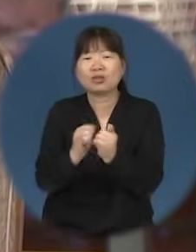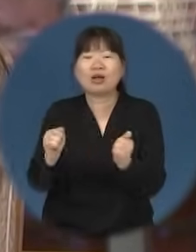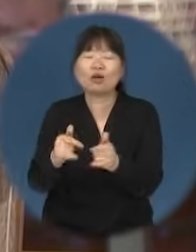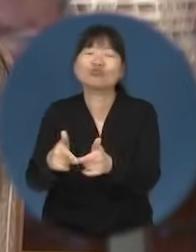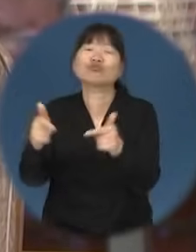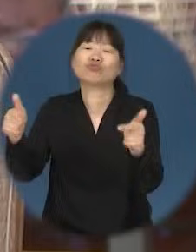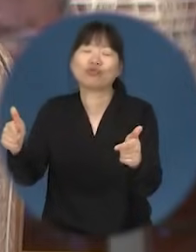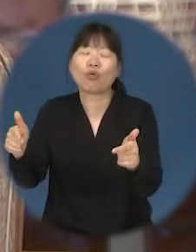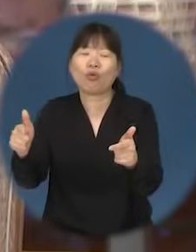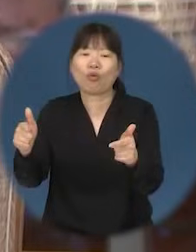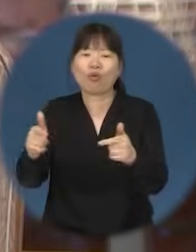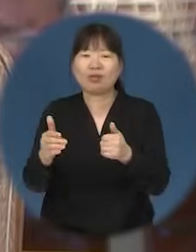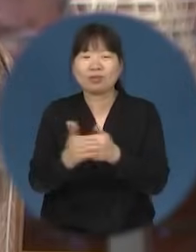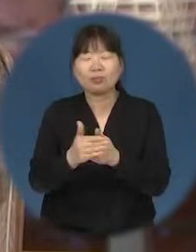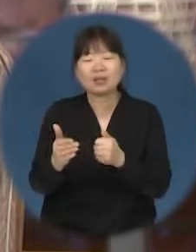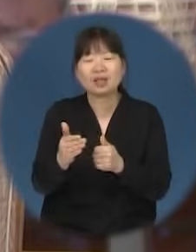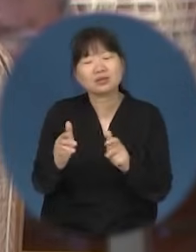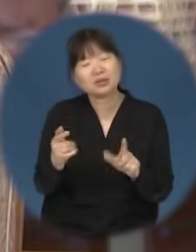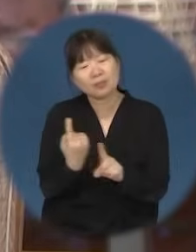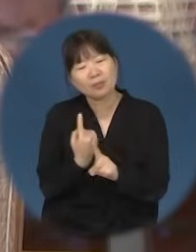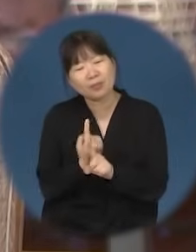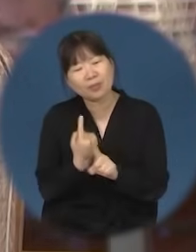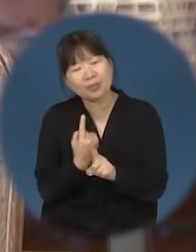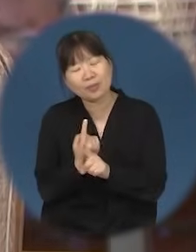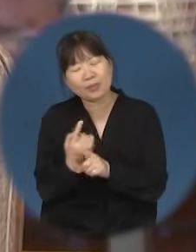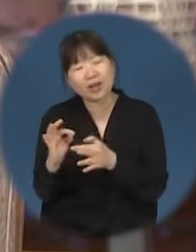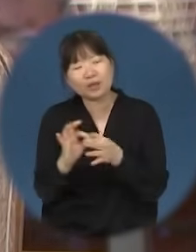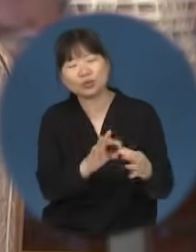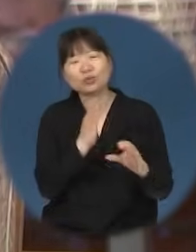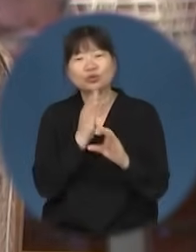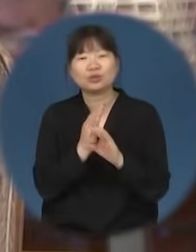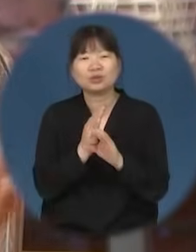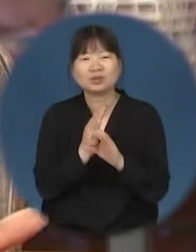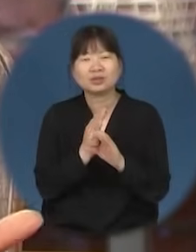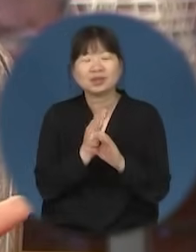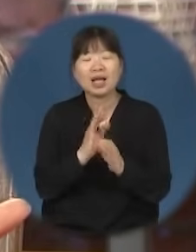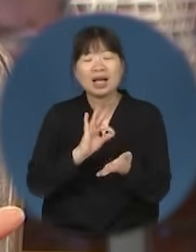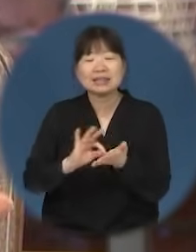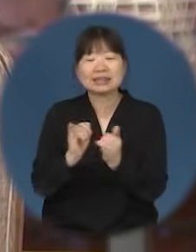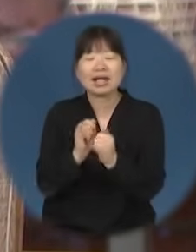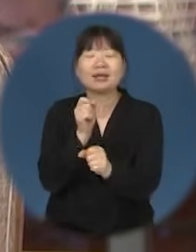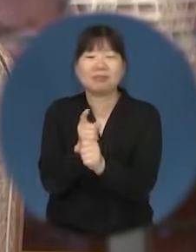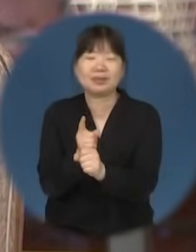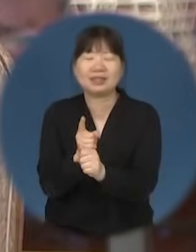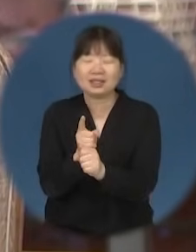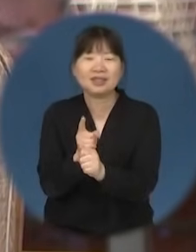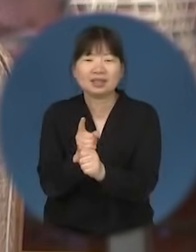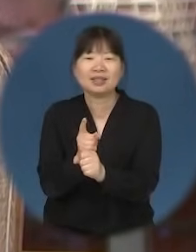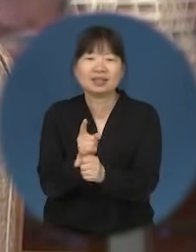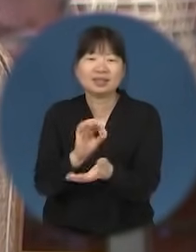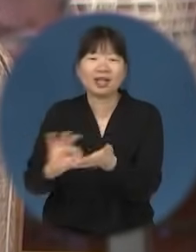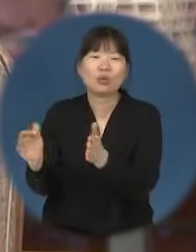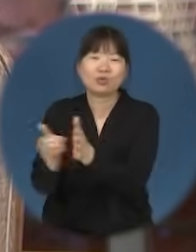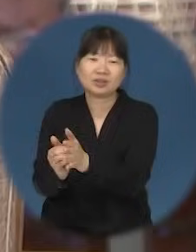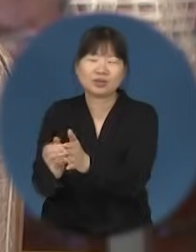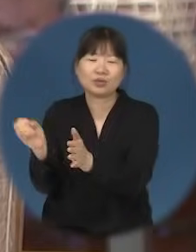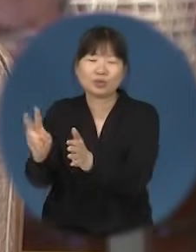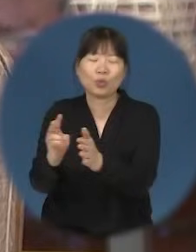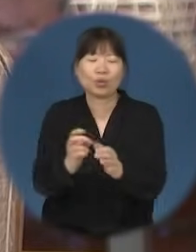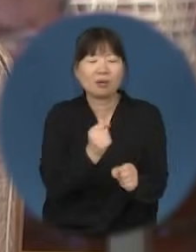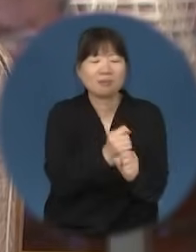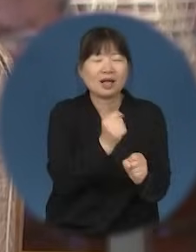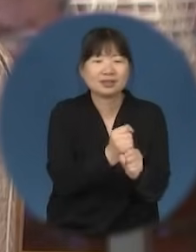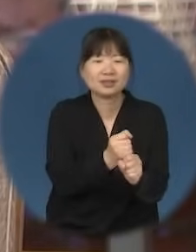늘어나니까 예. 거기에 따라서 변동성이 커지는데, 이제 쓸 사람은 다 쓰고, 발행도 거의 다 되고, 그러면